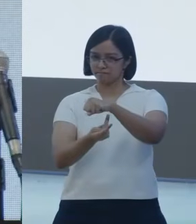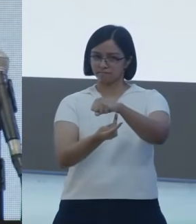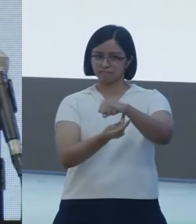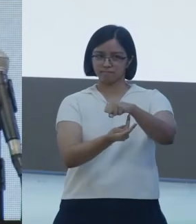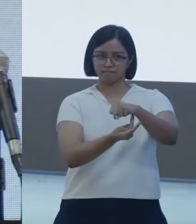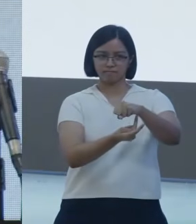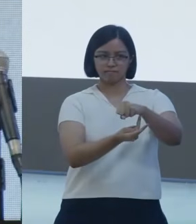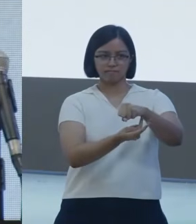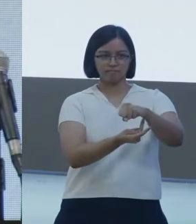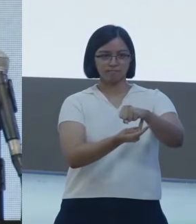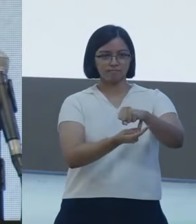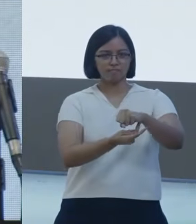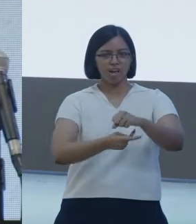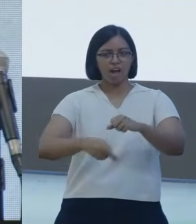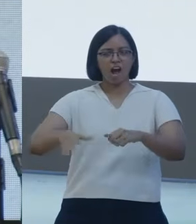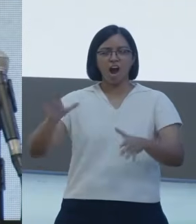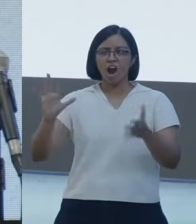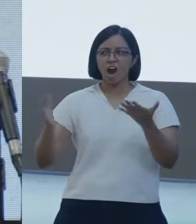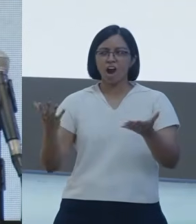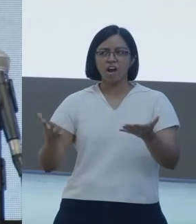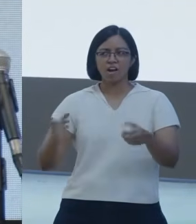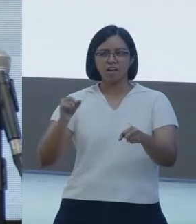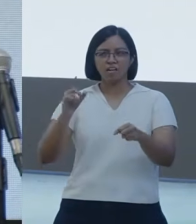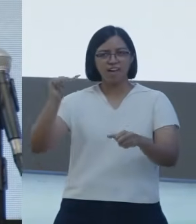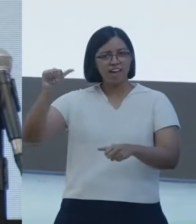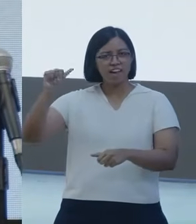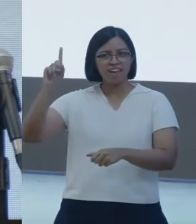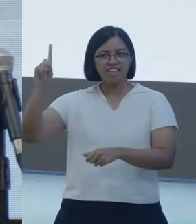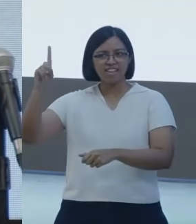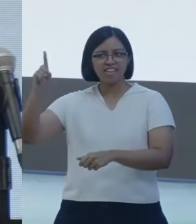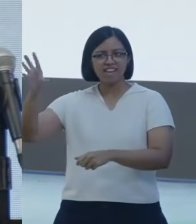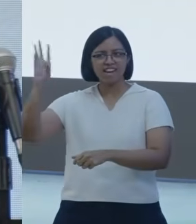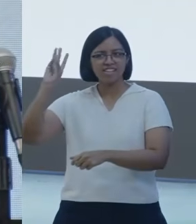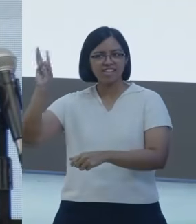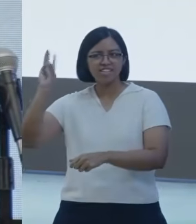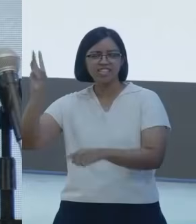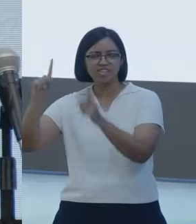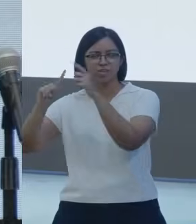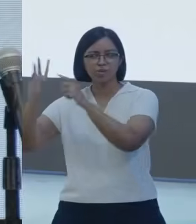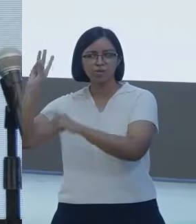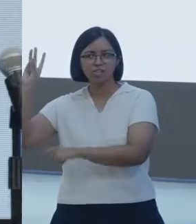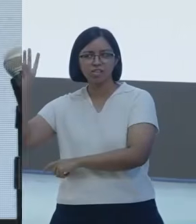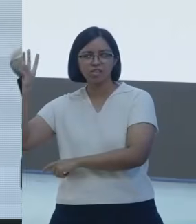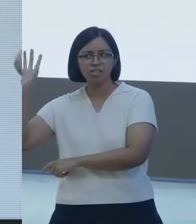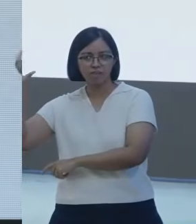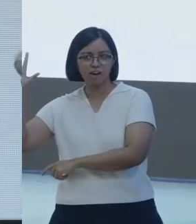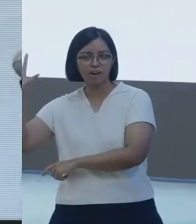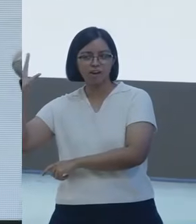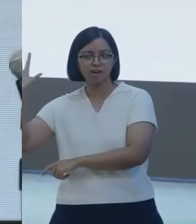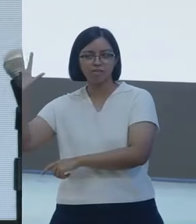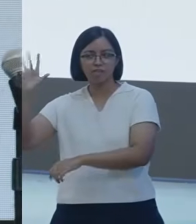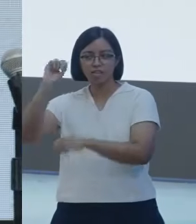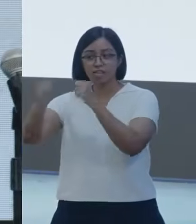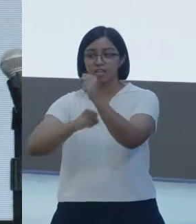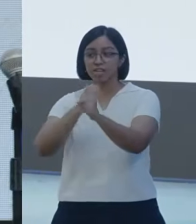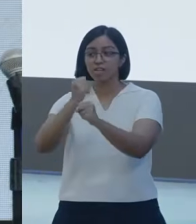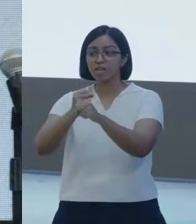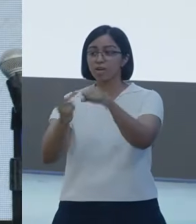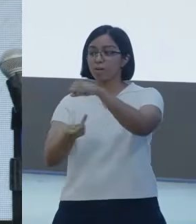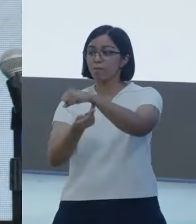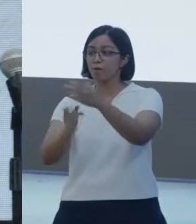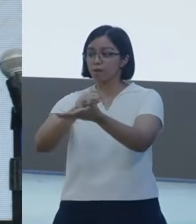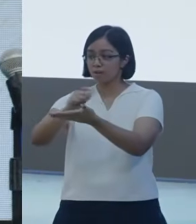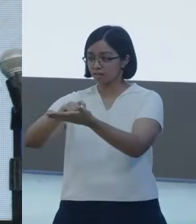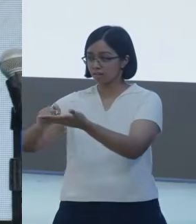Mga AD 66, AD 65 ang taon ng pagkakasulat na ito. Ang Titus